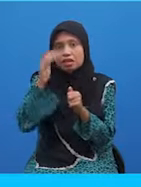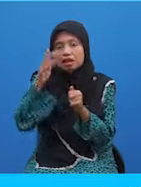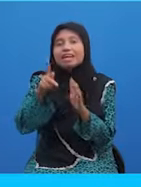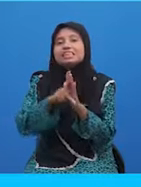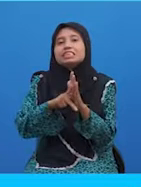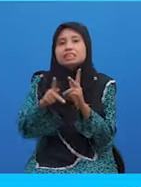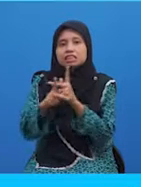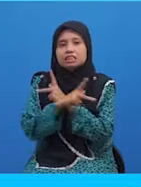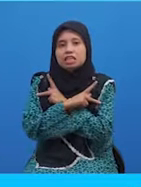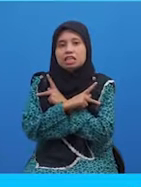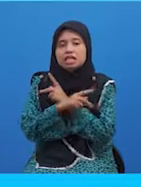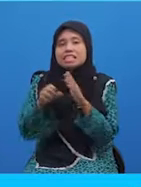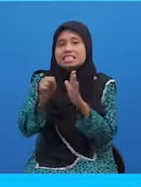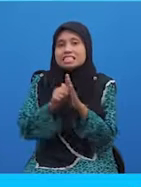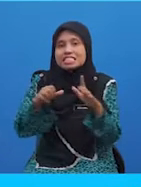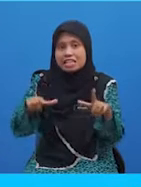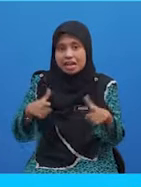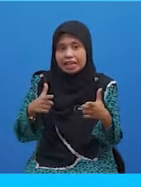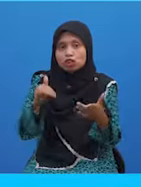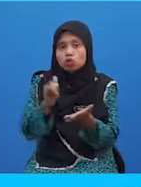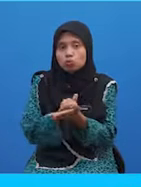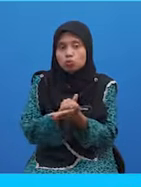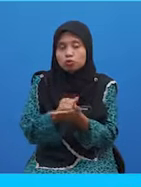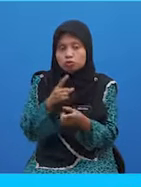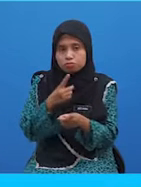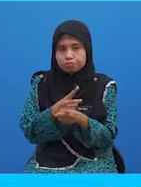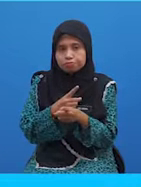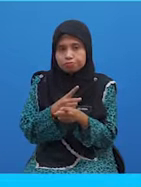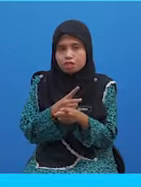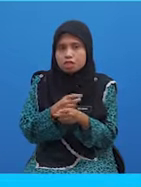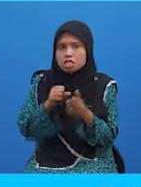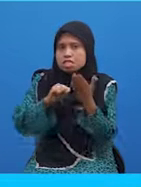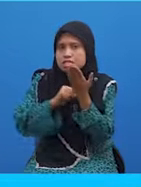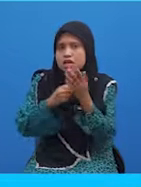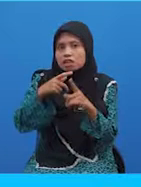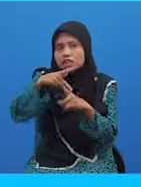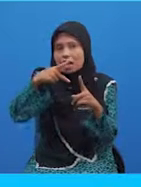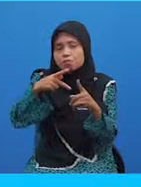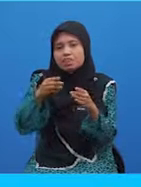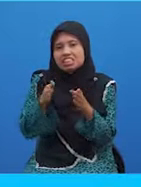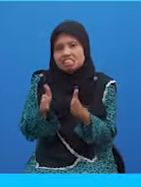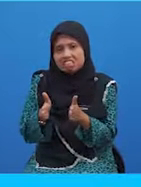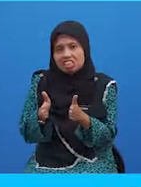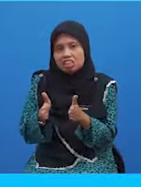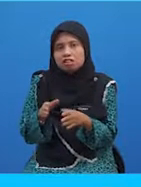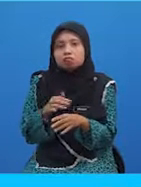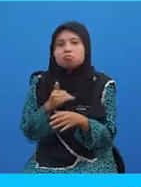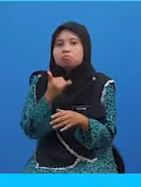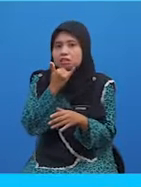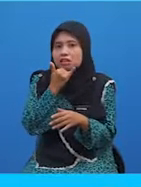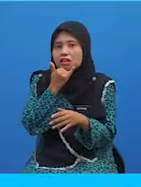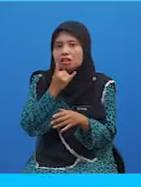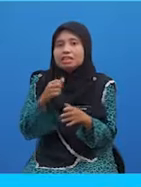itu, sepatutnya selain itu. Sejak daripada kecil, pembetulannya sejak